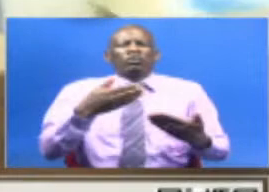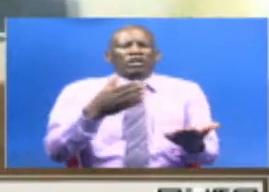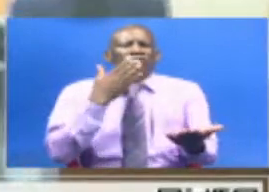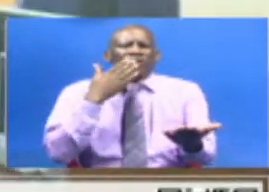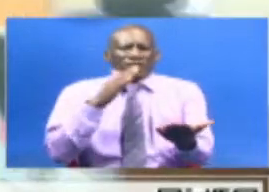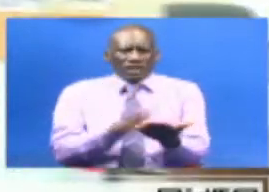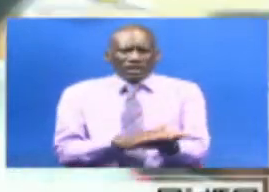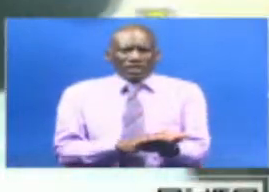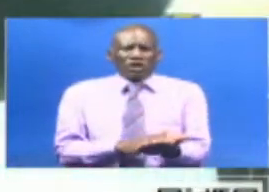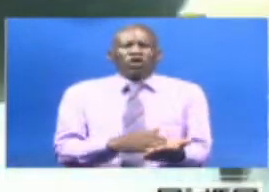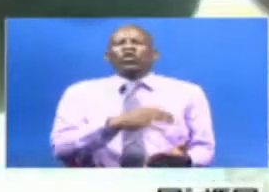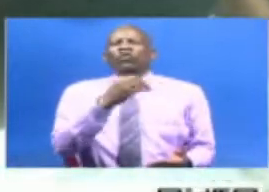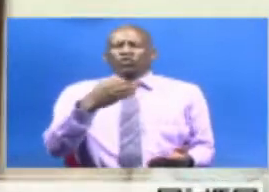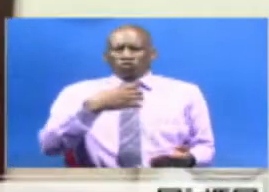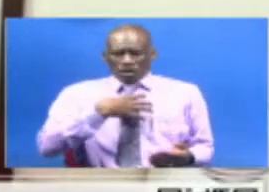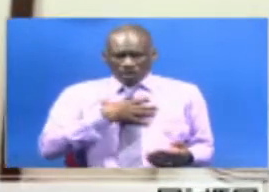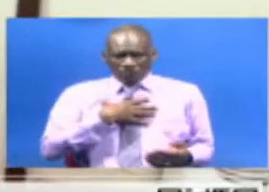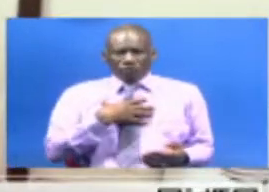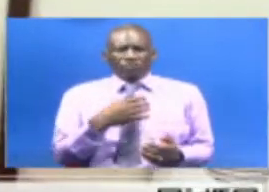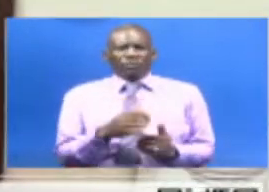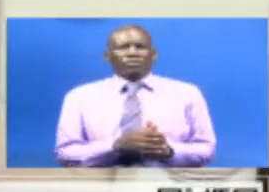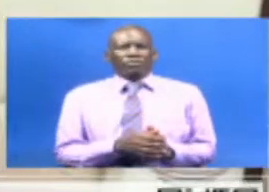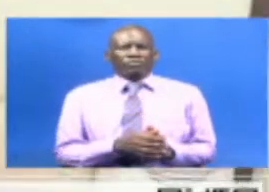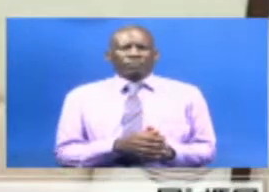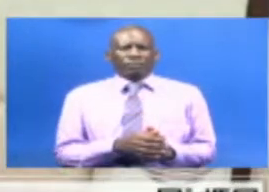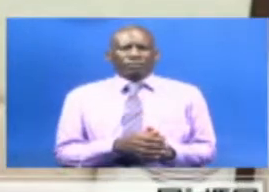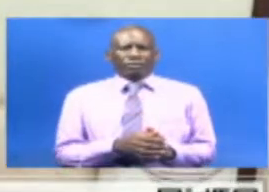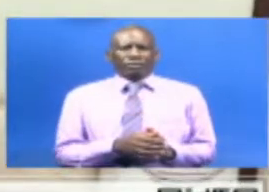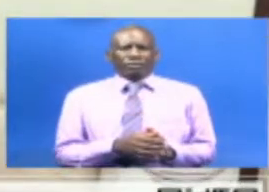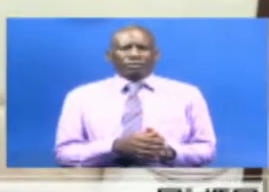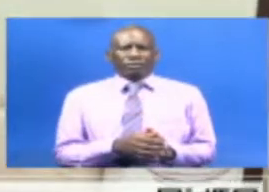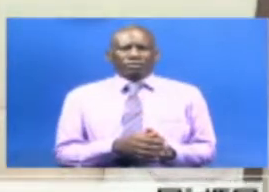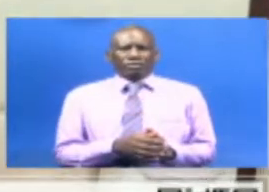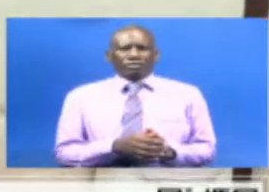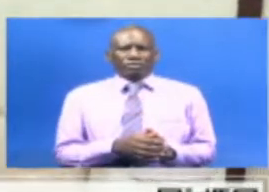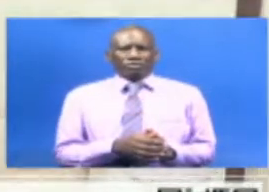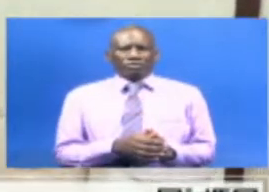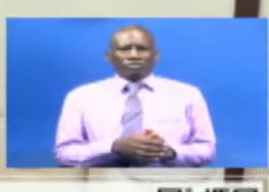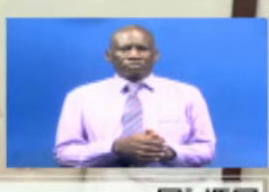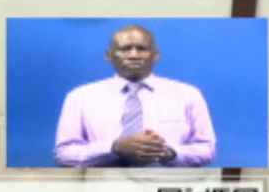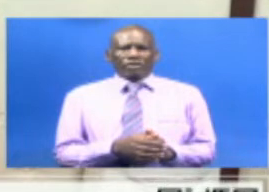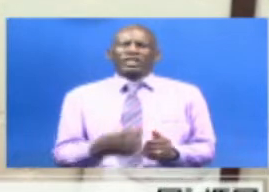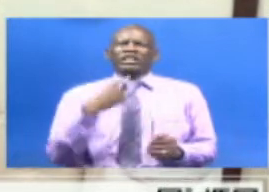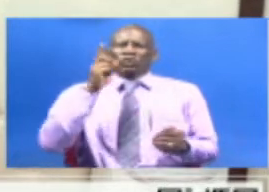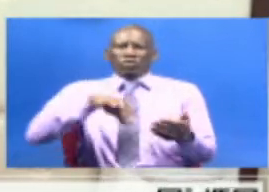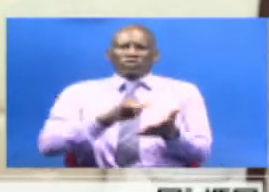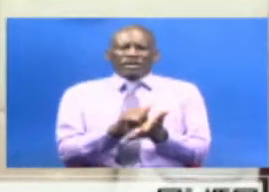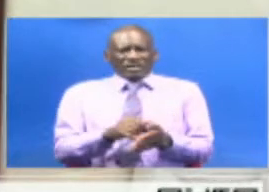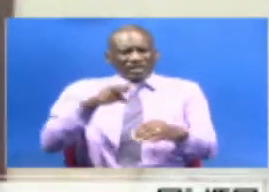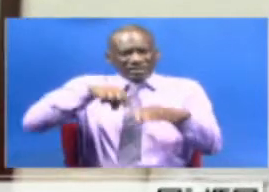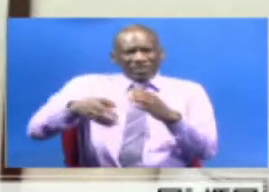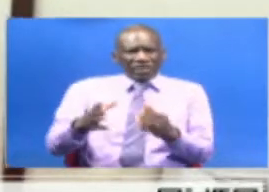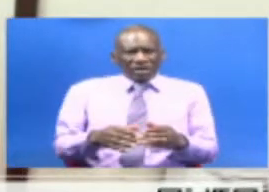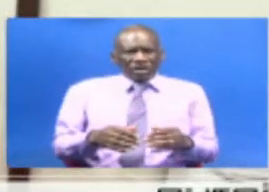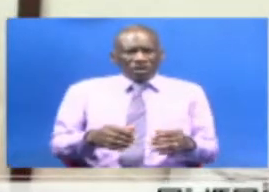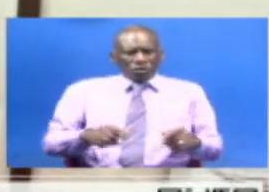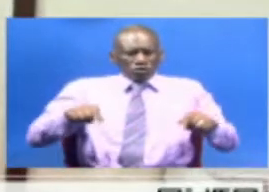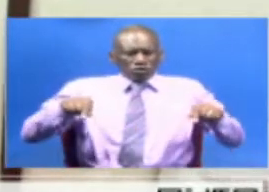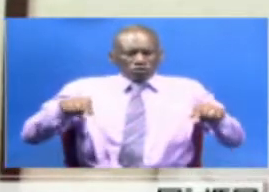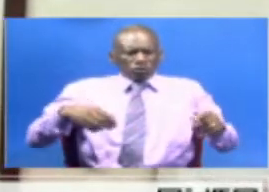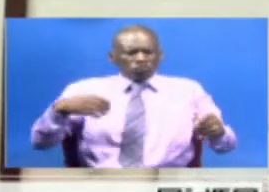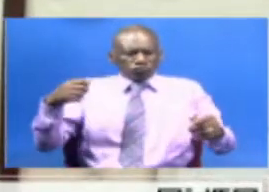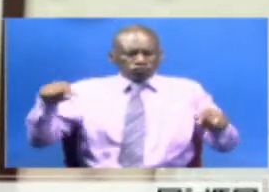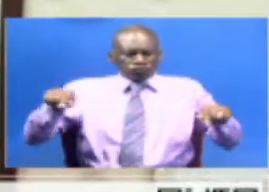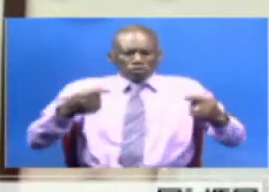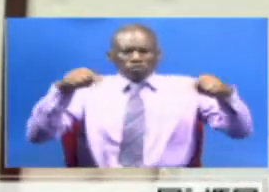ya kuelekea likizo ya lazima. Ni mtu amenitonga. Amenitonga sana. Anadai mle ndani alipigwa na mfanyikazi mmoja